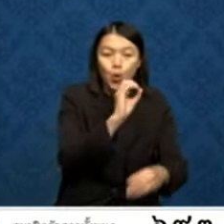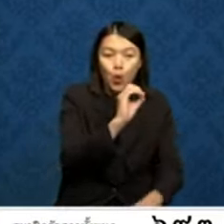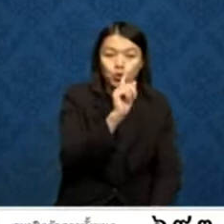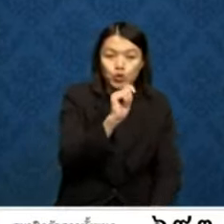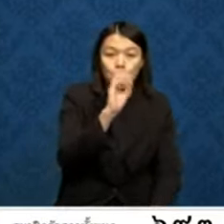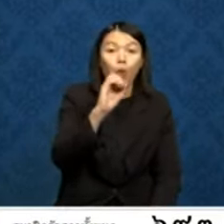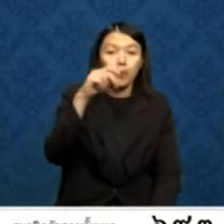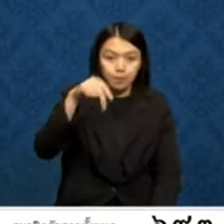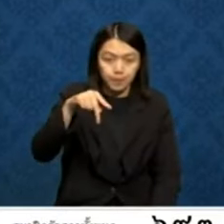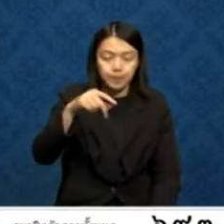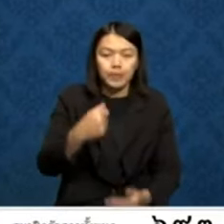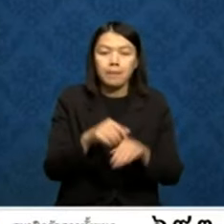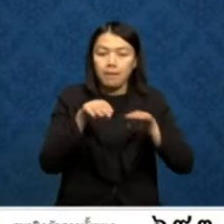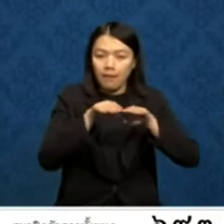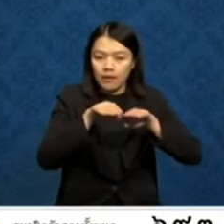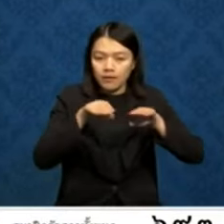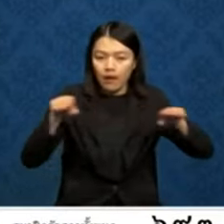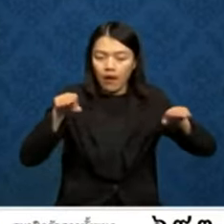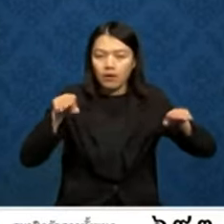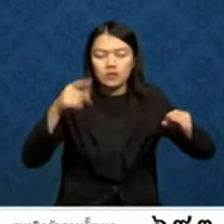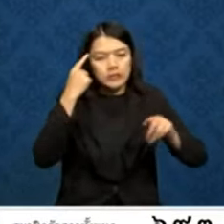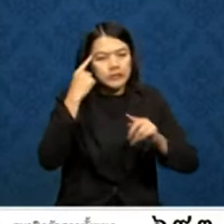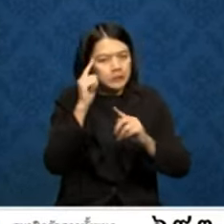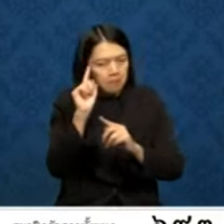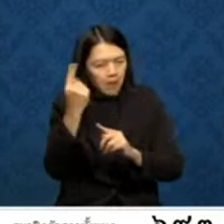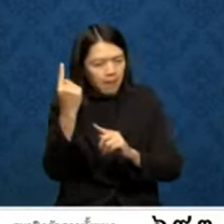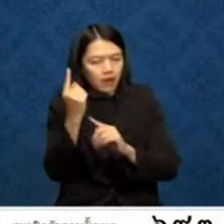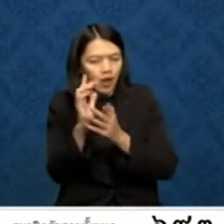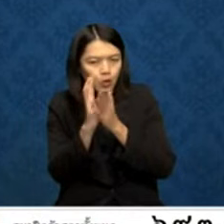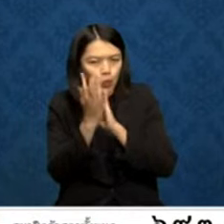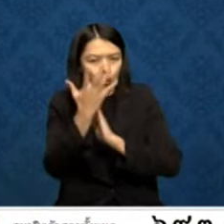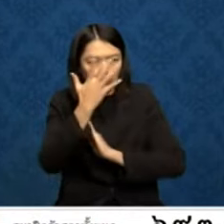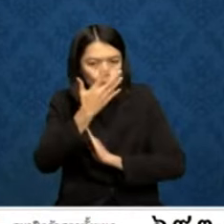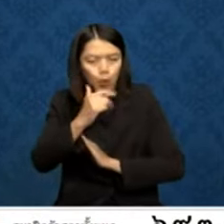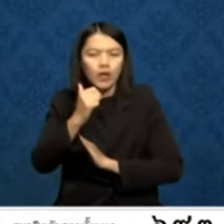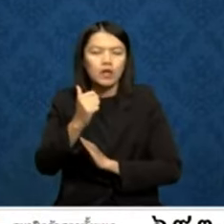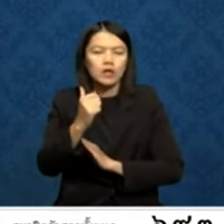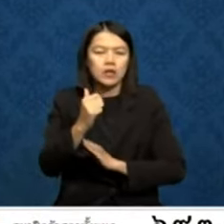ทั้งด้านมาตรฐานและดีไซน์ให้ทันสมัยโดดเด่น